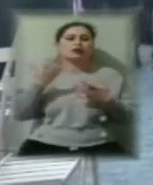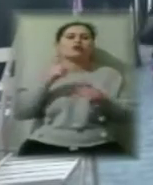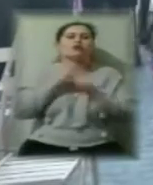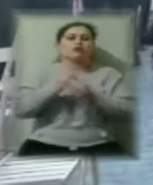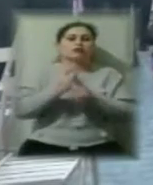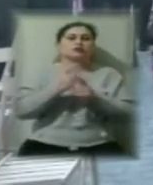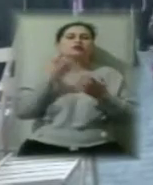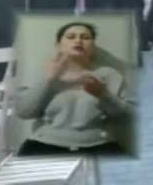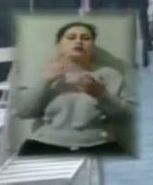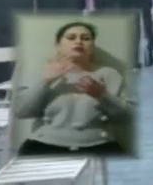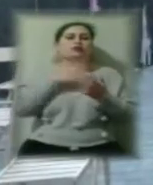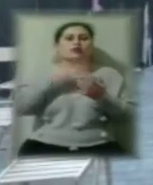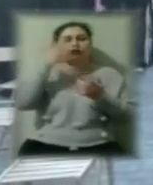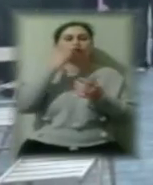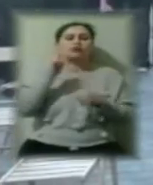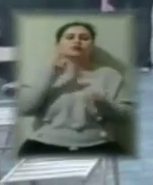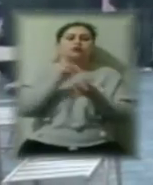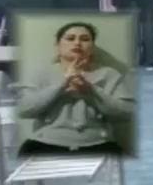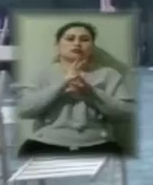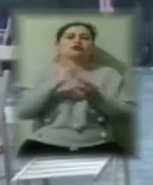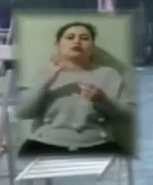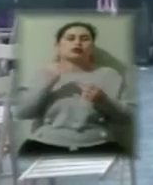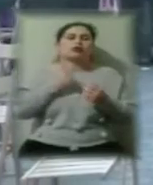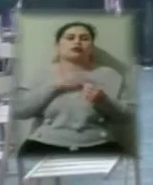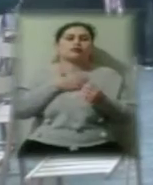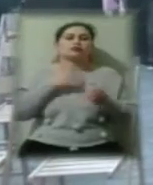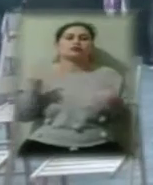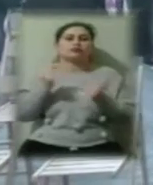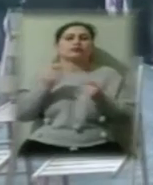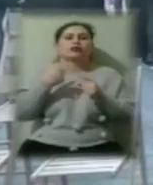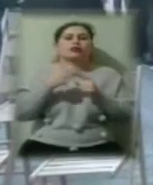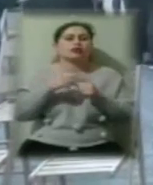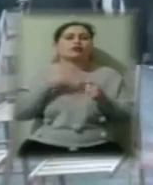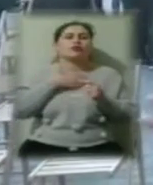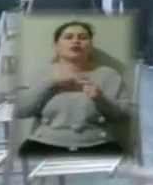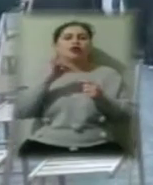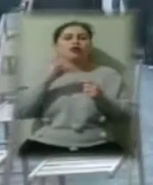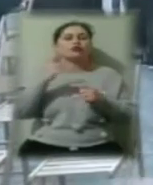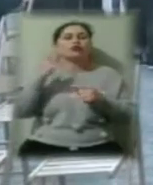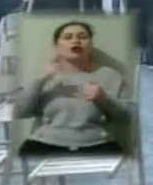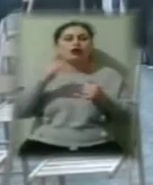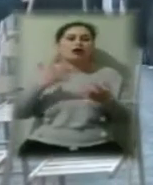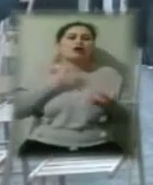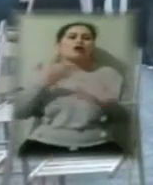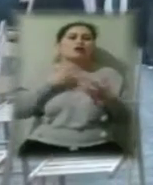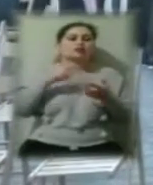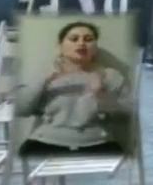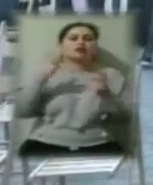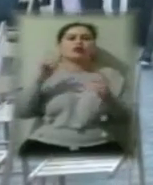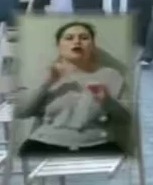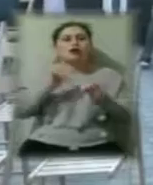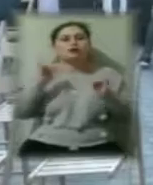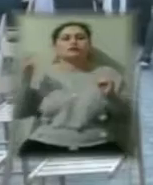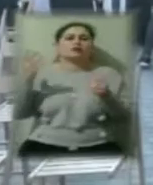літо і зустрічає, звичайно, нашу зиму. Для мене Хеловін – це розваги, гарний грим,